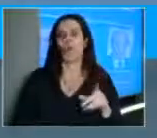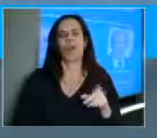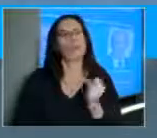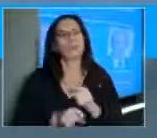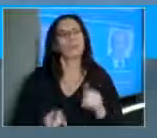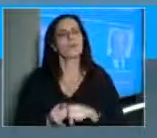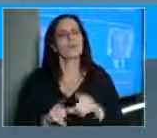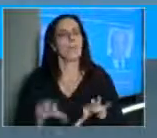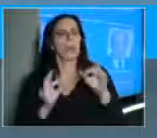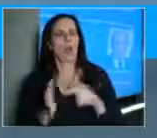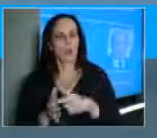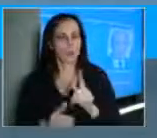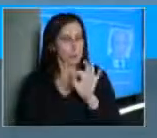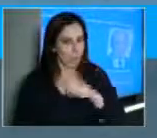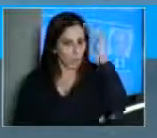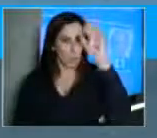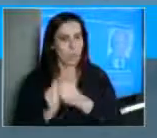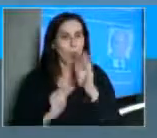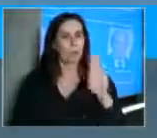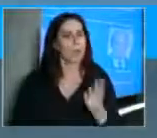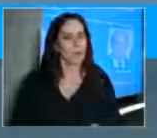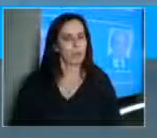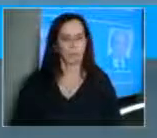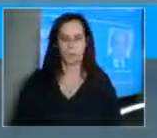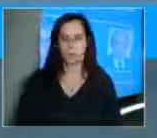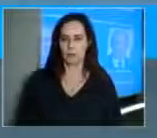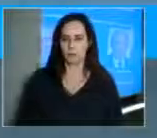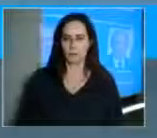פוגע? יותר בבני גנץ או בנתניהו?